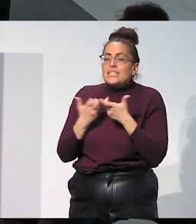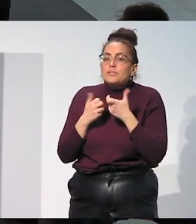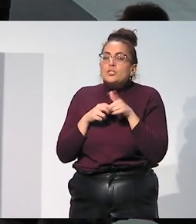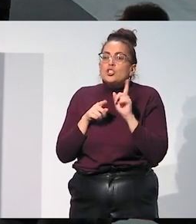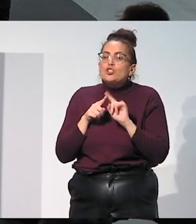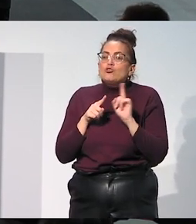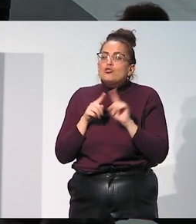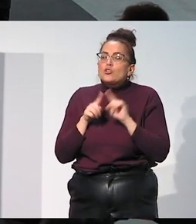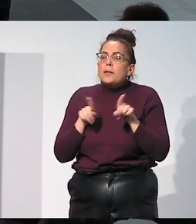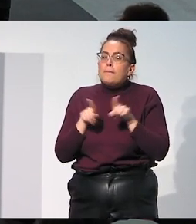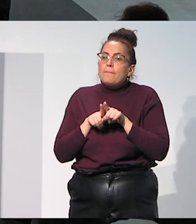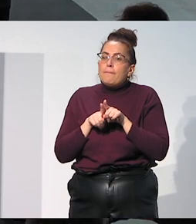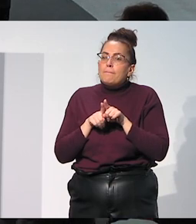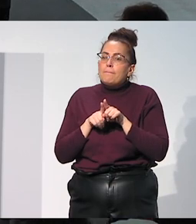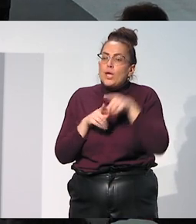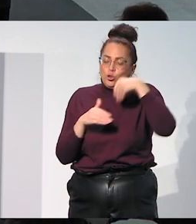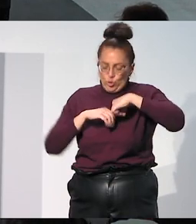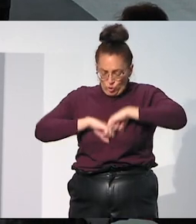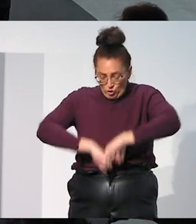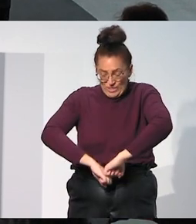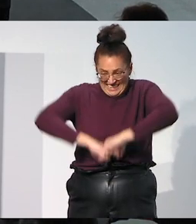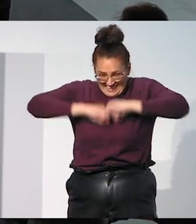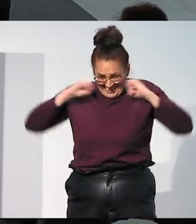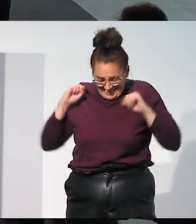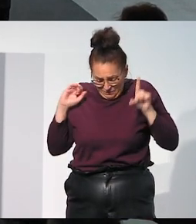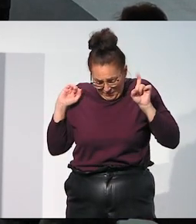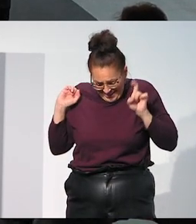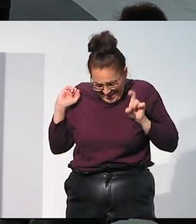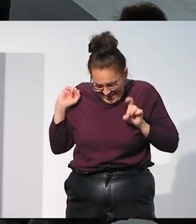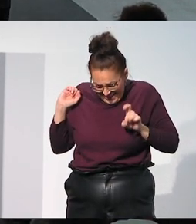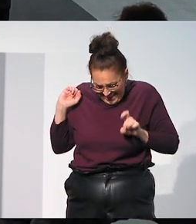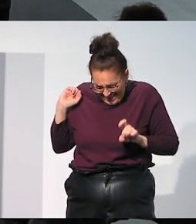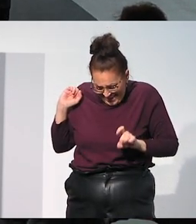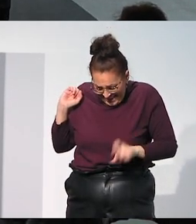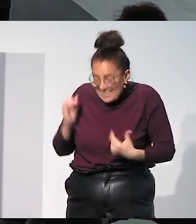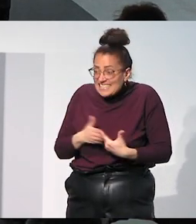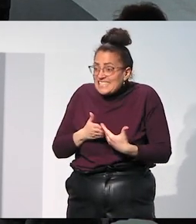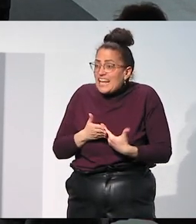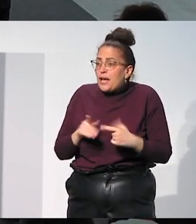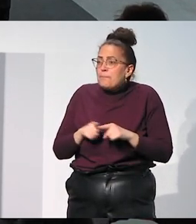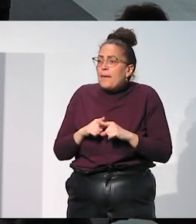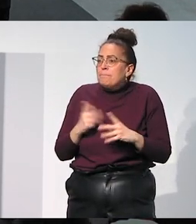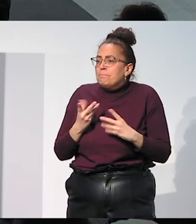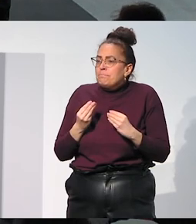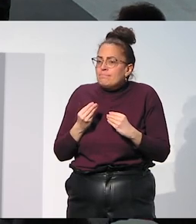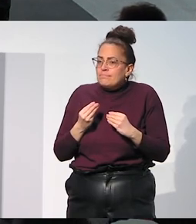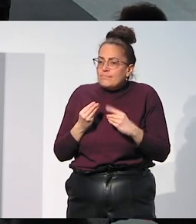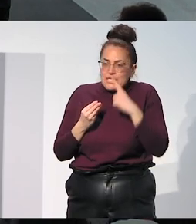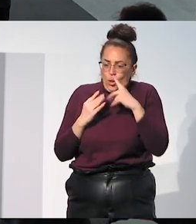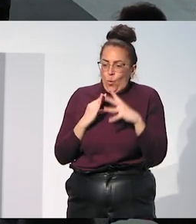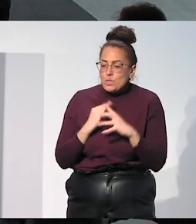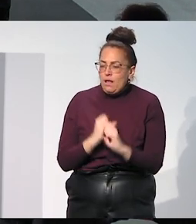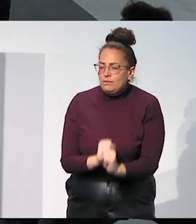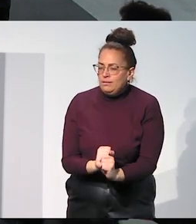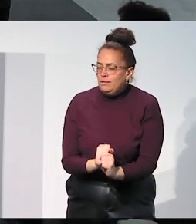Et ça m'a marqué cette expression que je trouve très évocatrice. Oui,